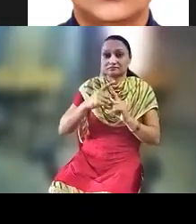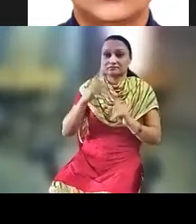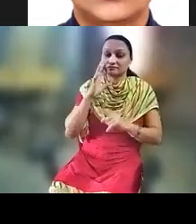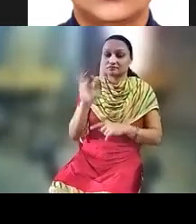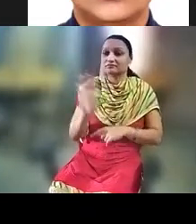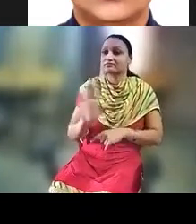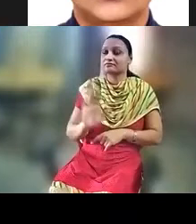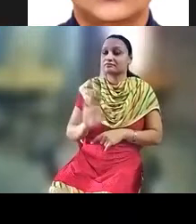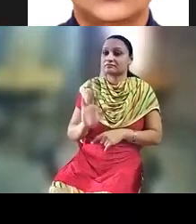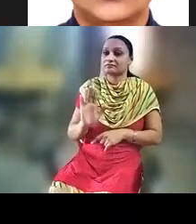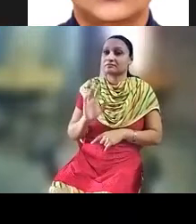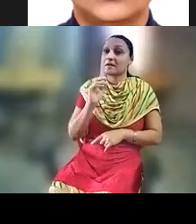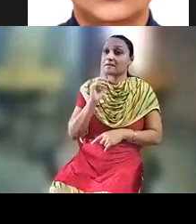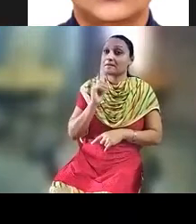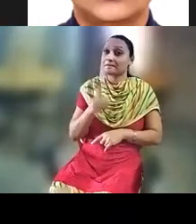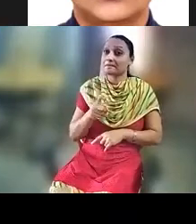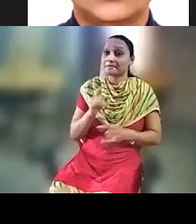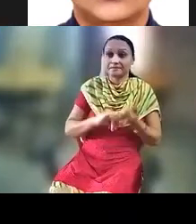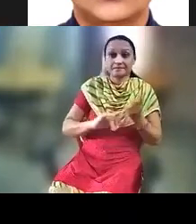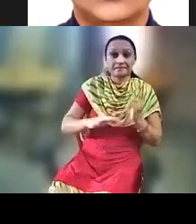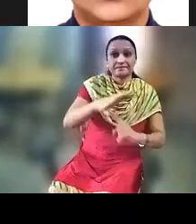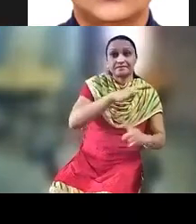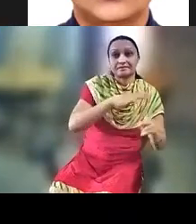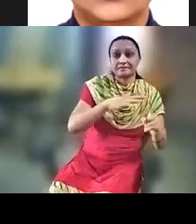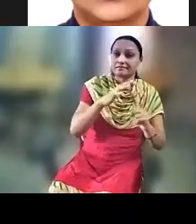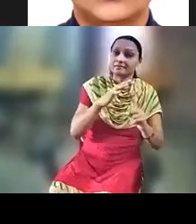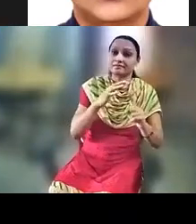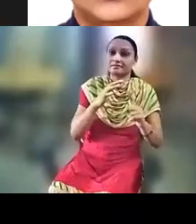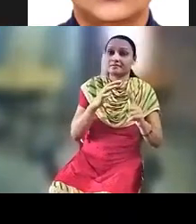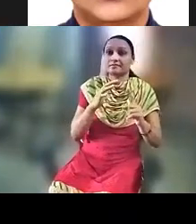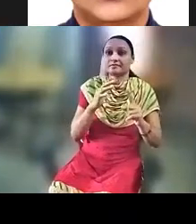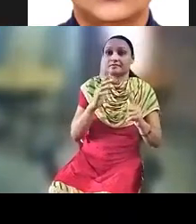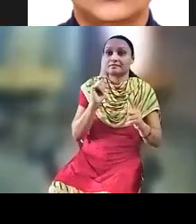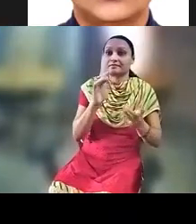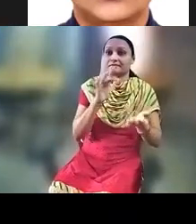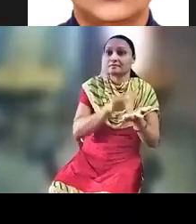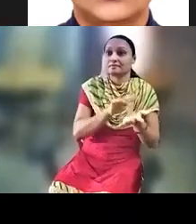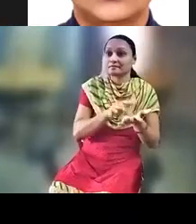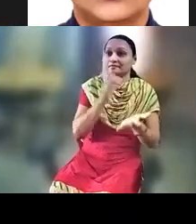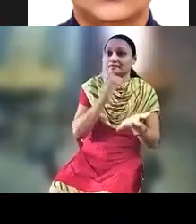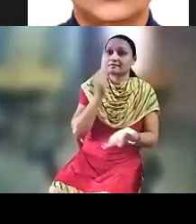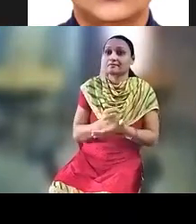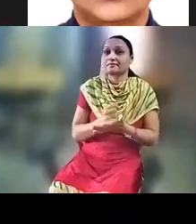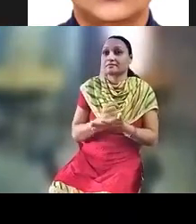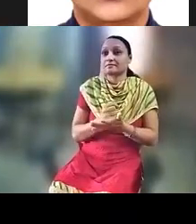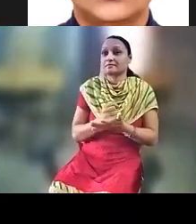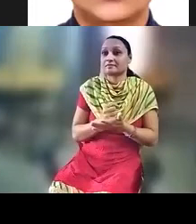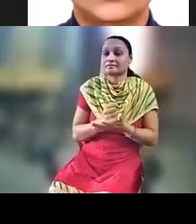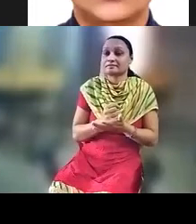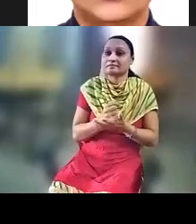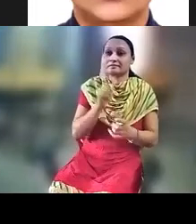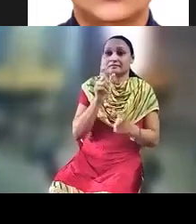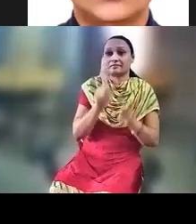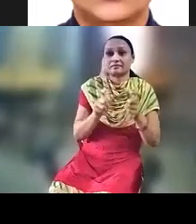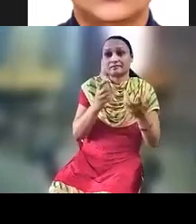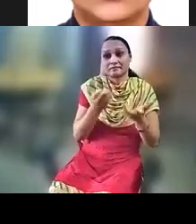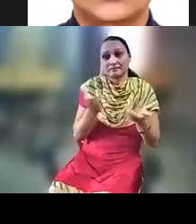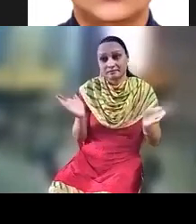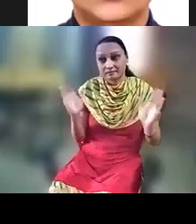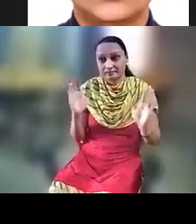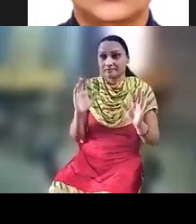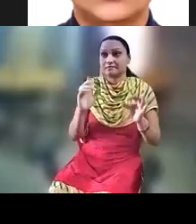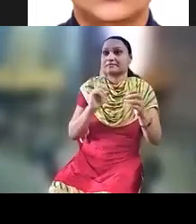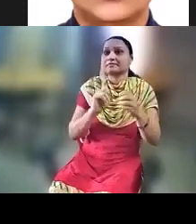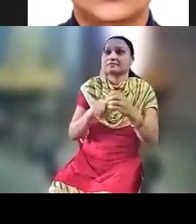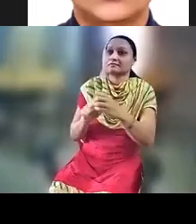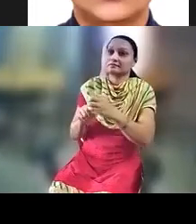देन वी कम टू सोसाइटल वेलबींग, the ability to actively participate in a thriving community, culture and